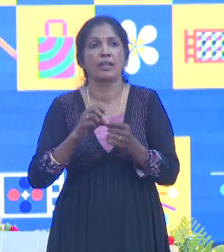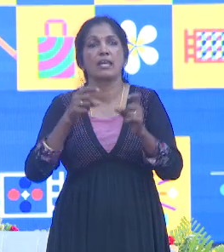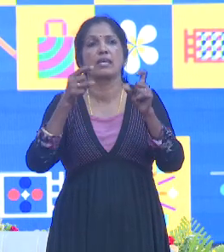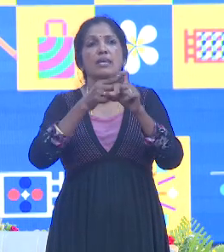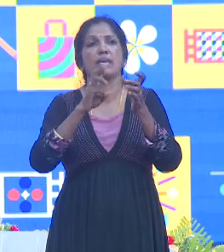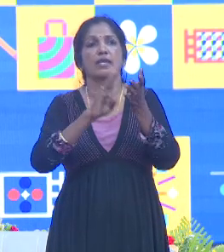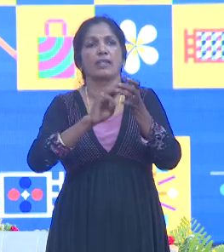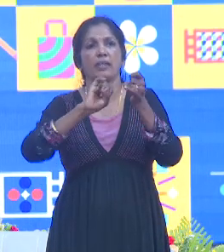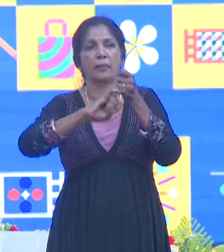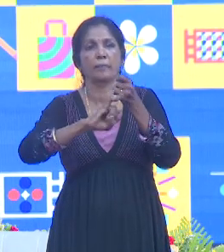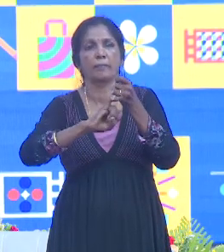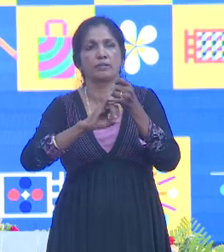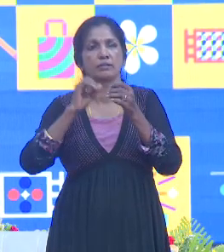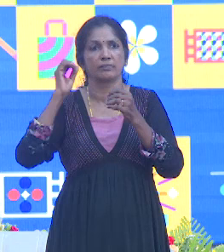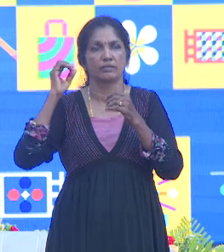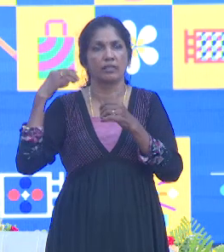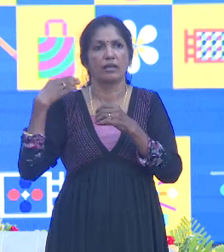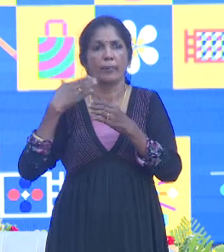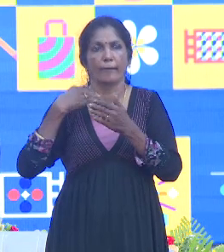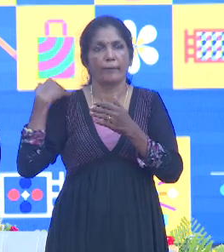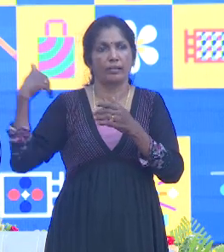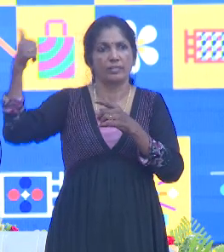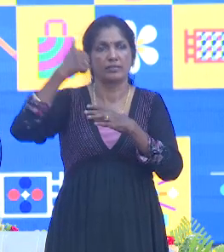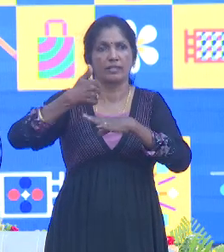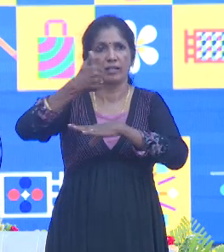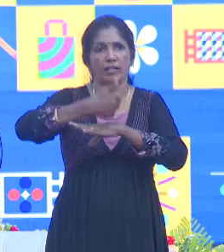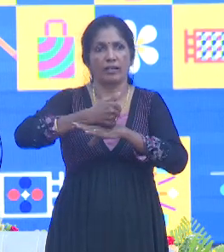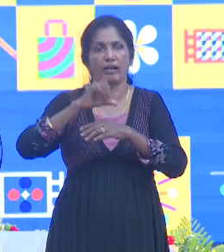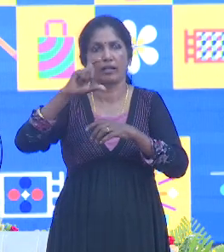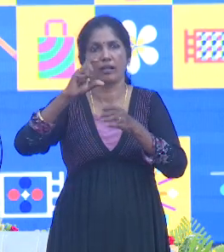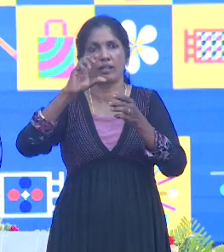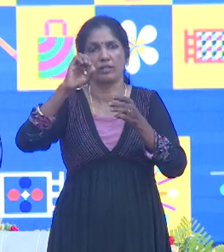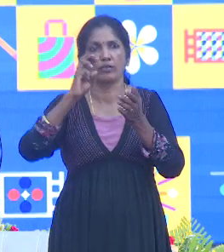EMS നേതൃത്വം നൽകിയ കമ്മ്യൂണിസ്റ്റ് ഗവൺമെൻറ്